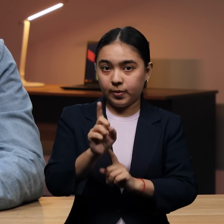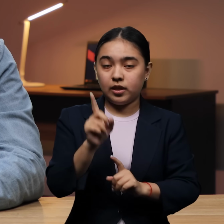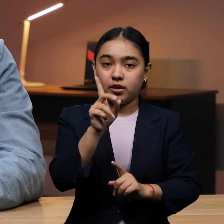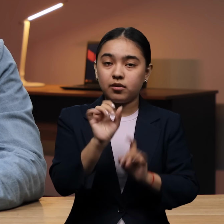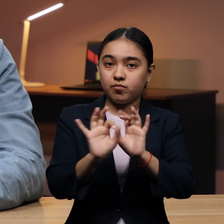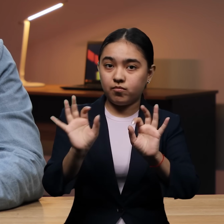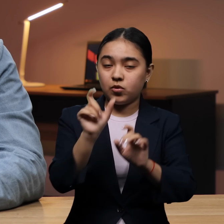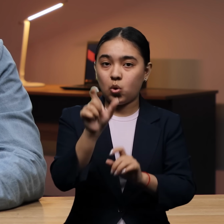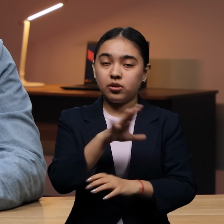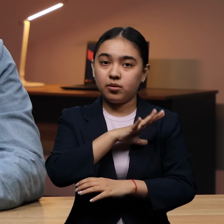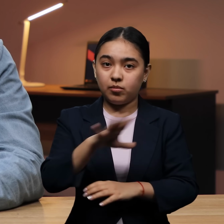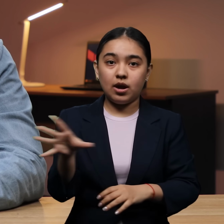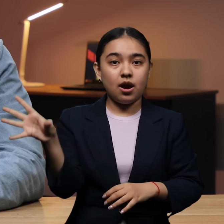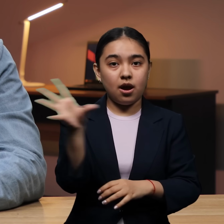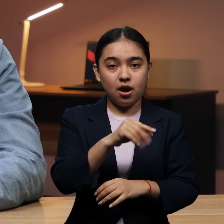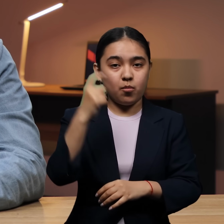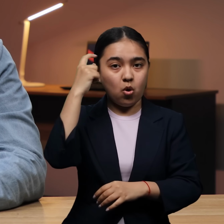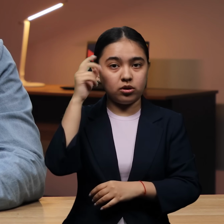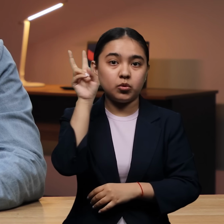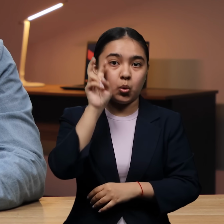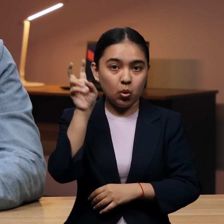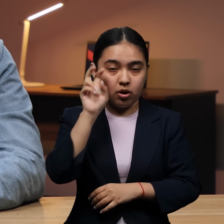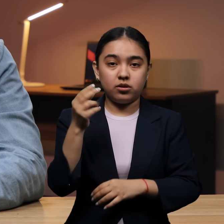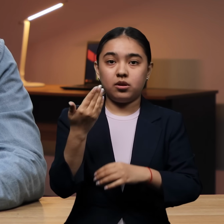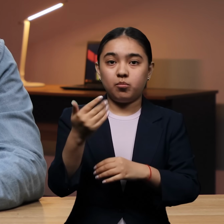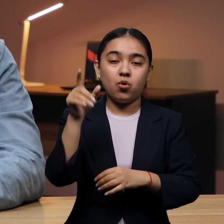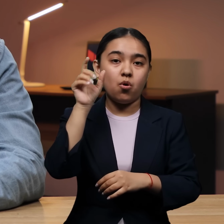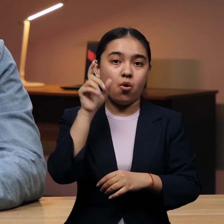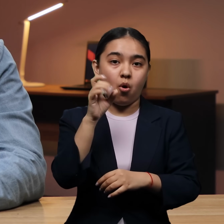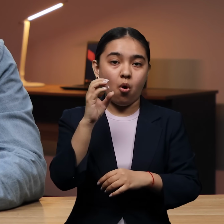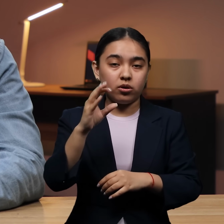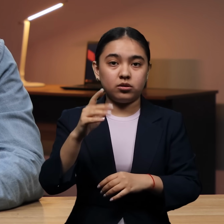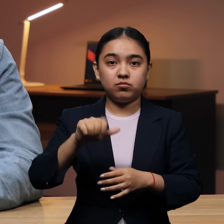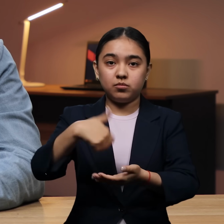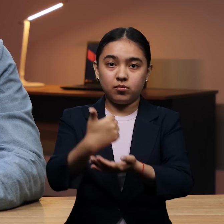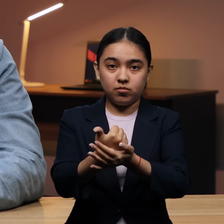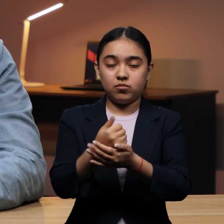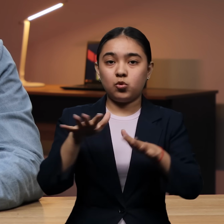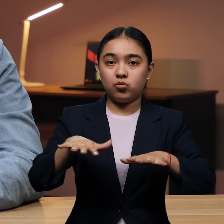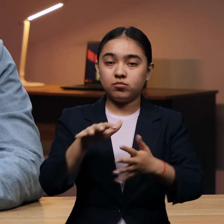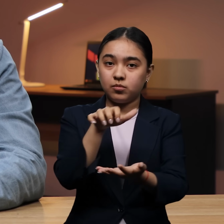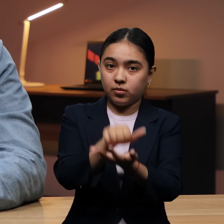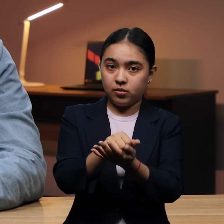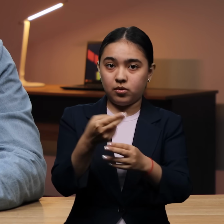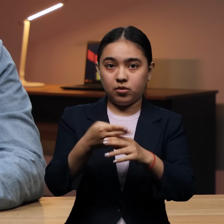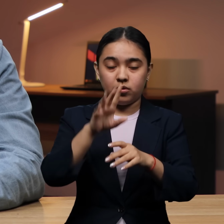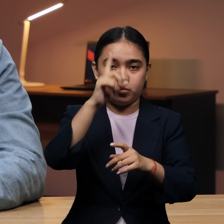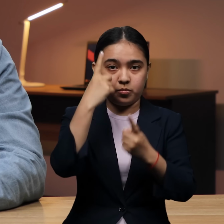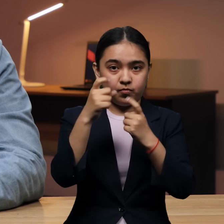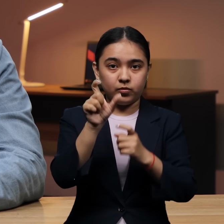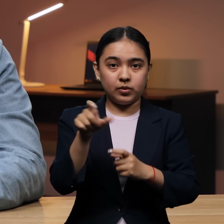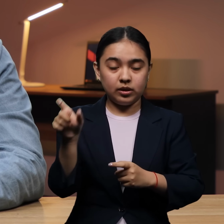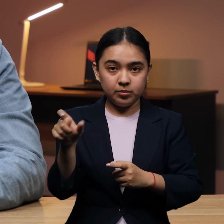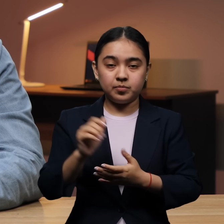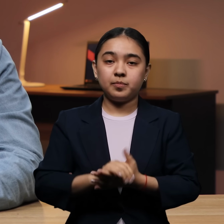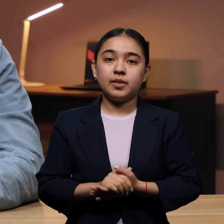boshlashdi. Birorta gapiradigan odam bo'lmadi, chunki hamma hokimdan qo'rqadi. Bu hokim sher, necha yildan beri qimirlamayapti dedi vaziyatdan